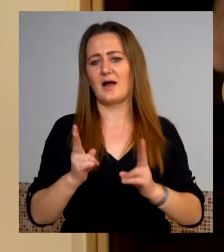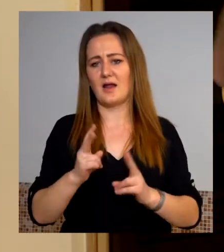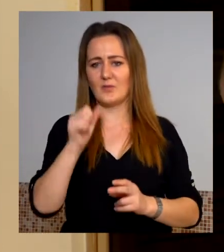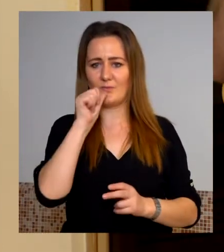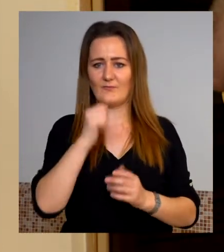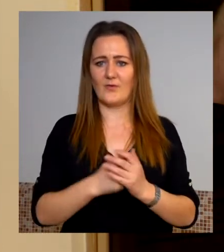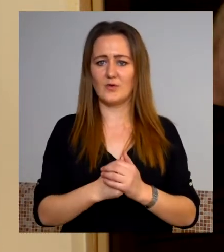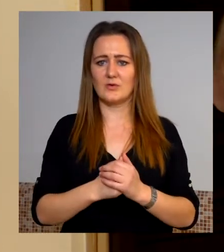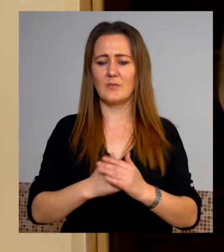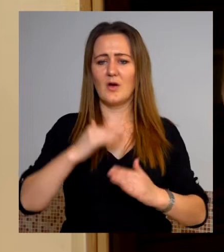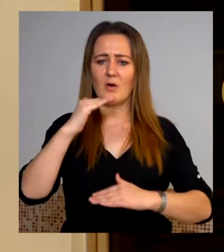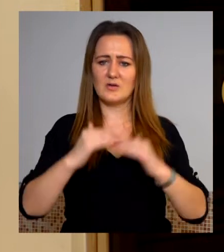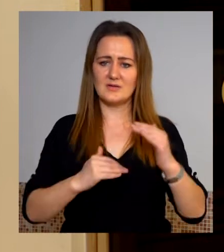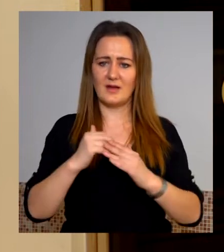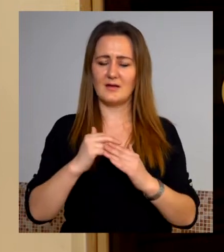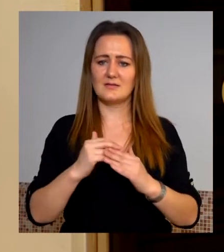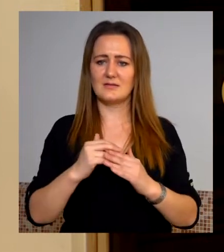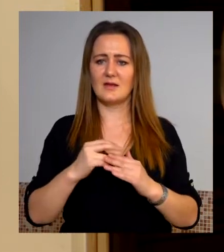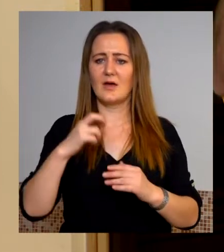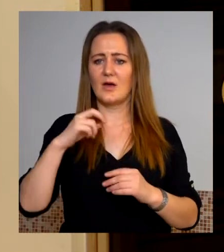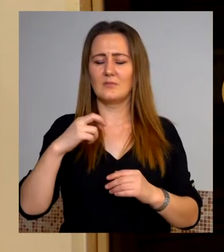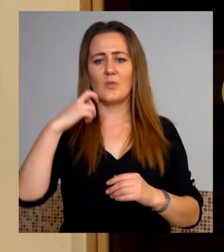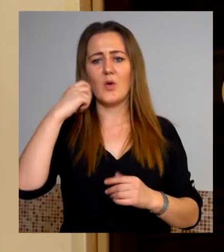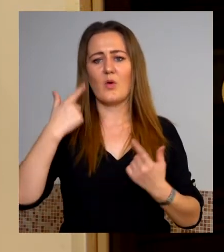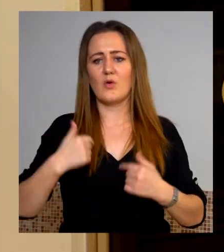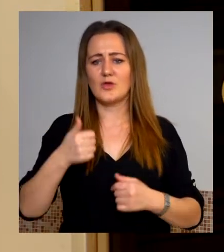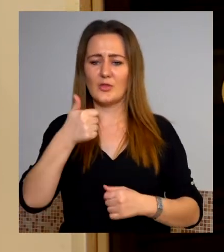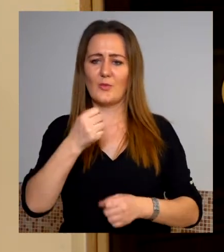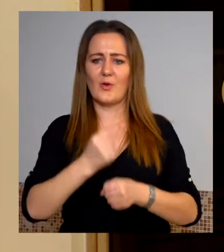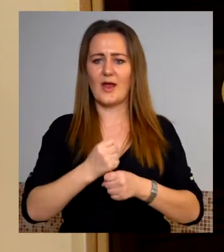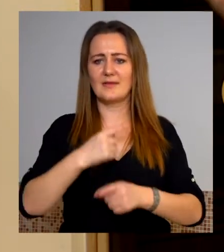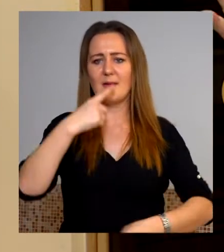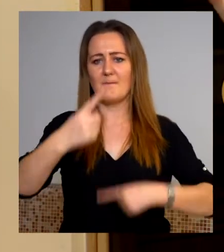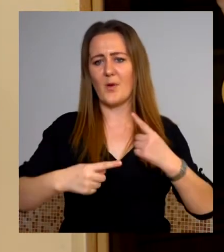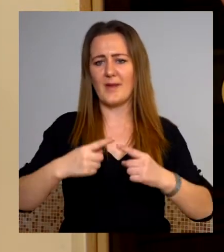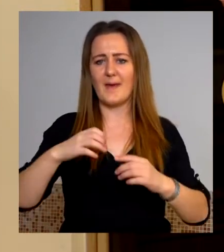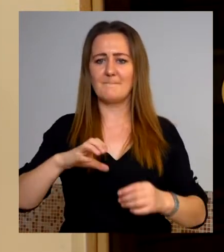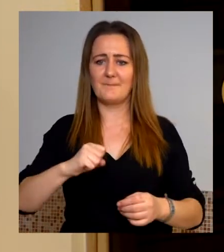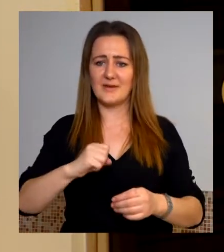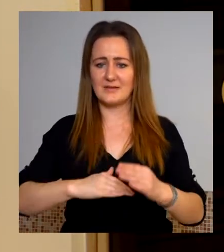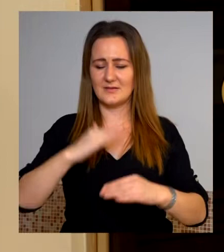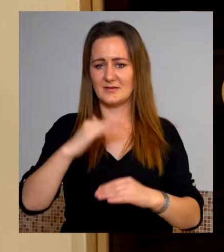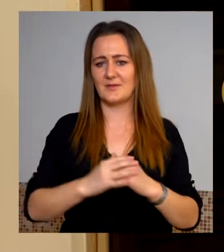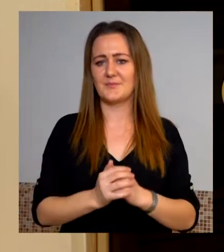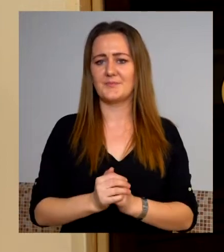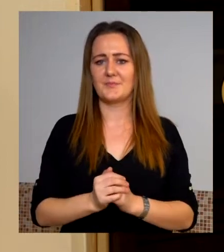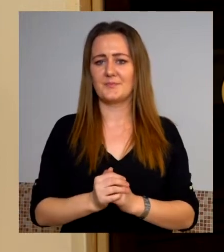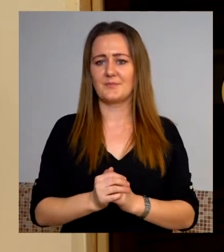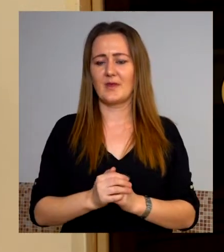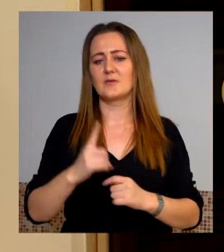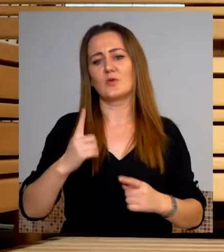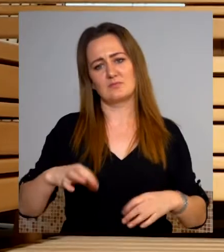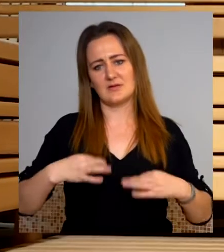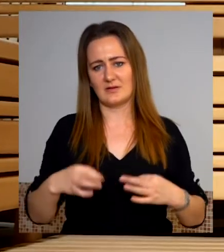bi se desila ta oscilacija u kojoj opet koža dobro reagira, dolazi do izmjene tlaka, vaše srce to u stvari jako voli, ako je